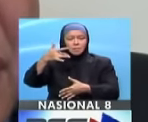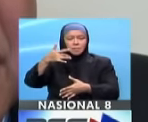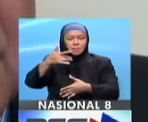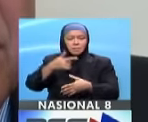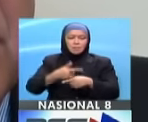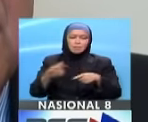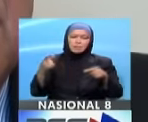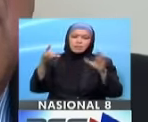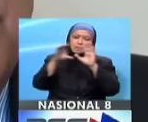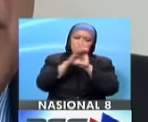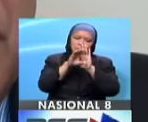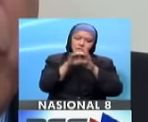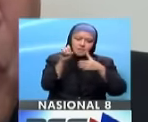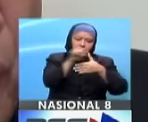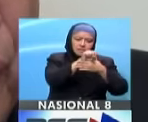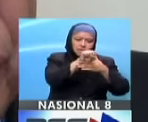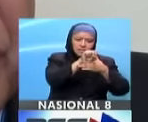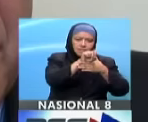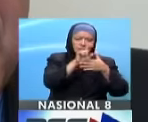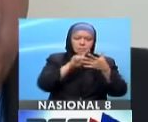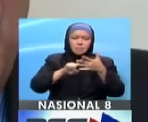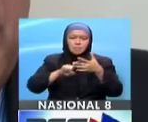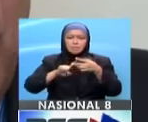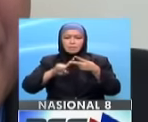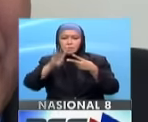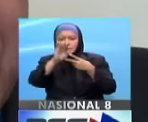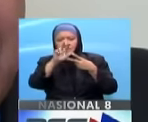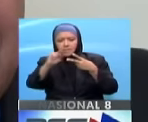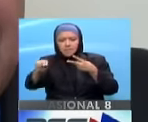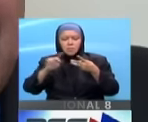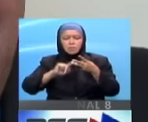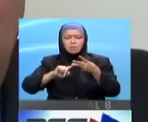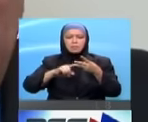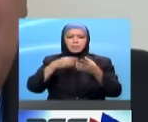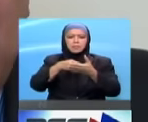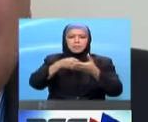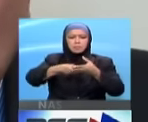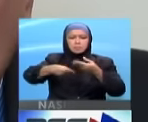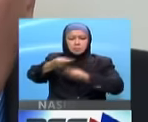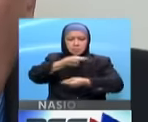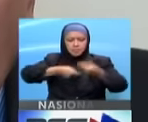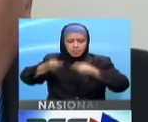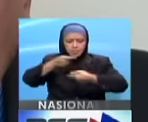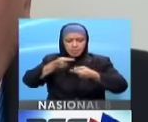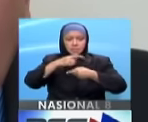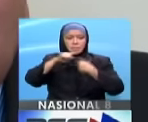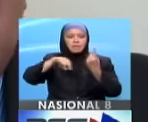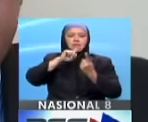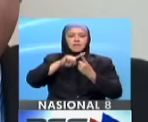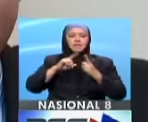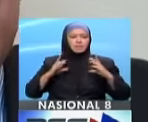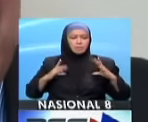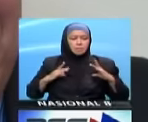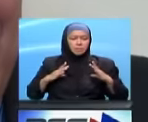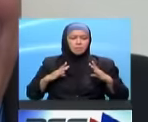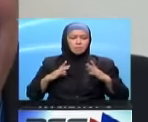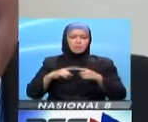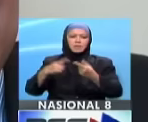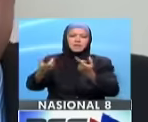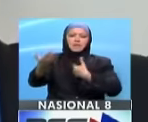pasaran saham, dalam pasaran bond, money market. Apabila mereka cuti, dia jadi